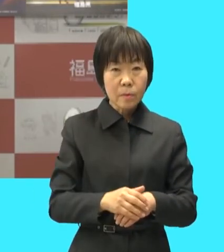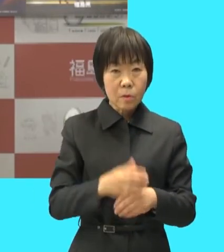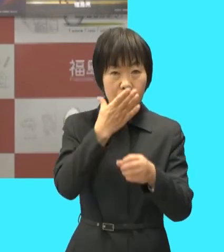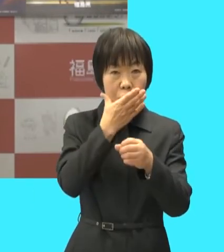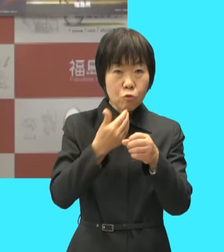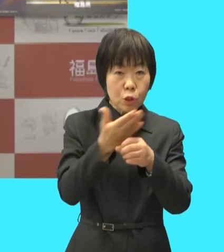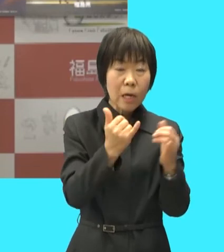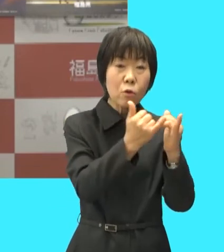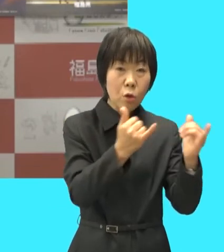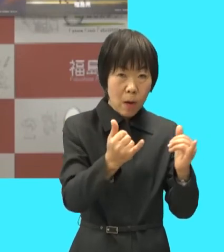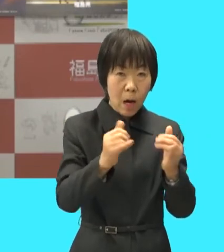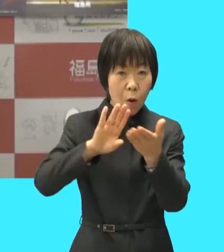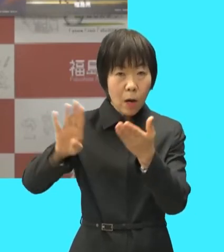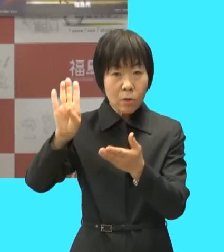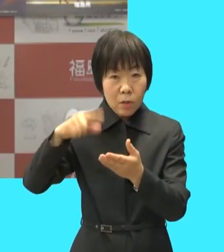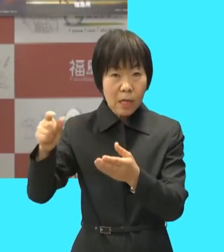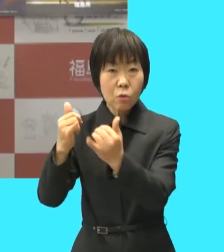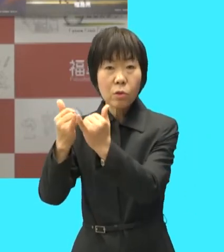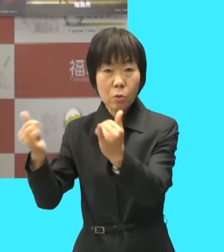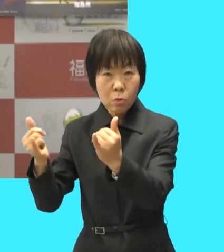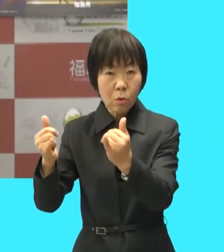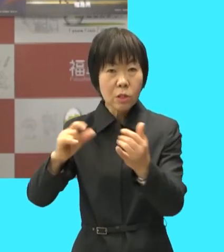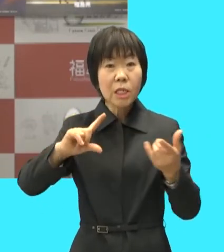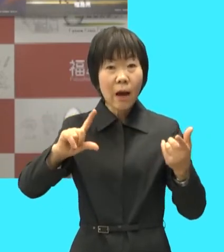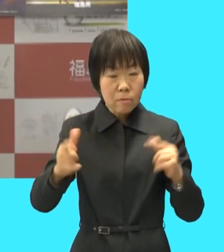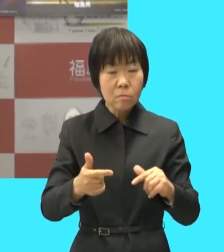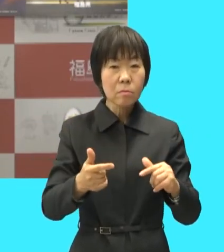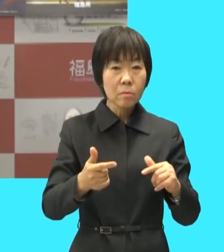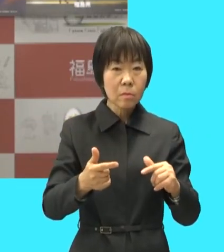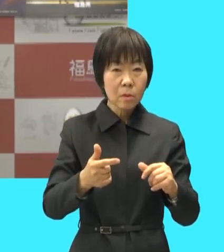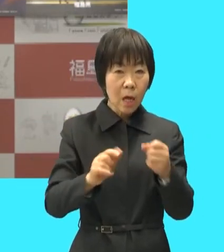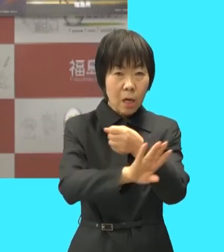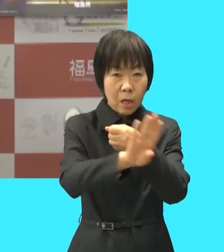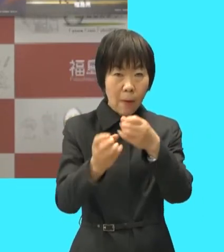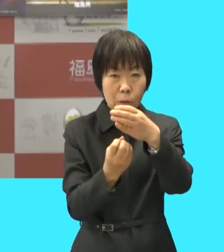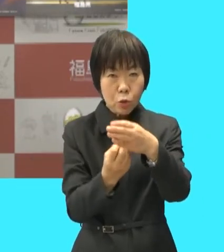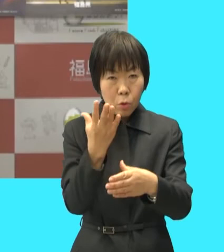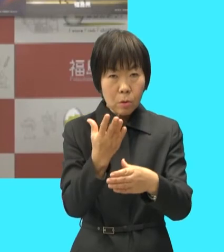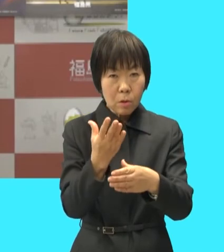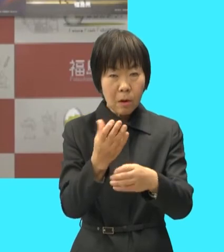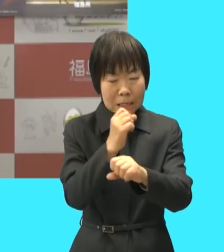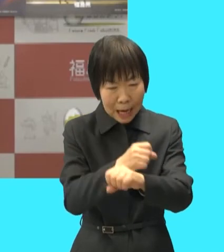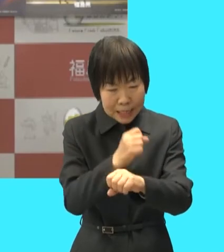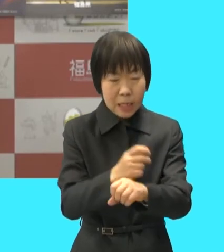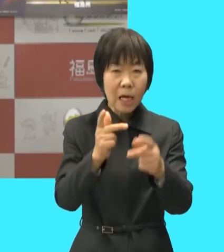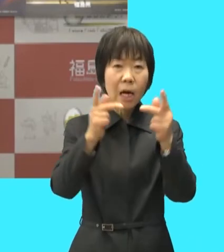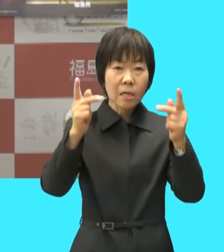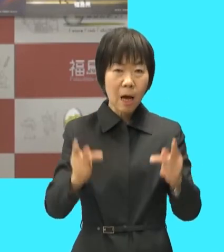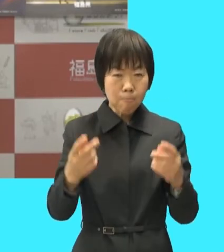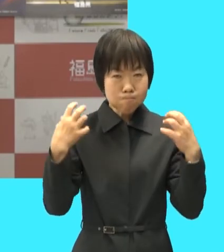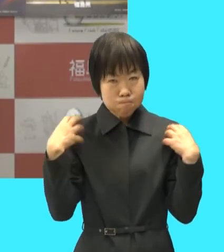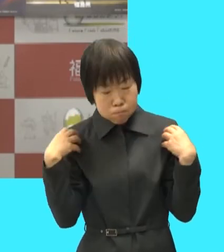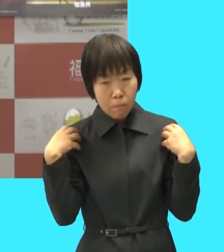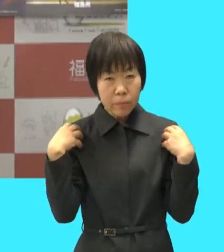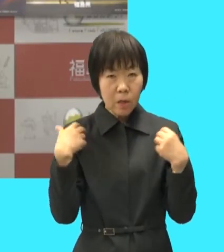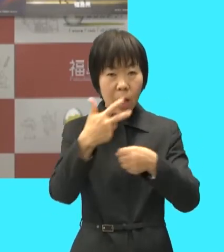福島の方々は他の県の方々と違って原発事故という重い課題を背負い、そして